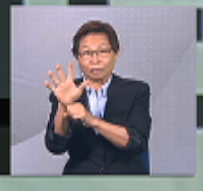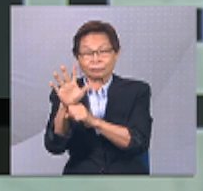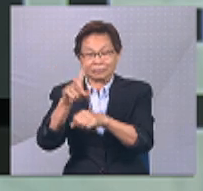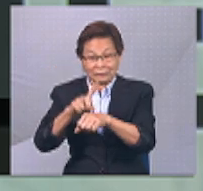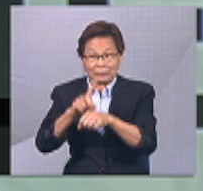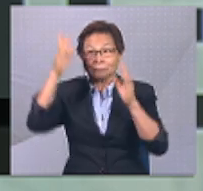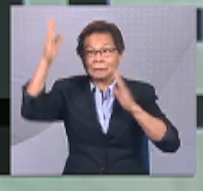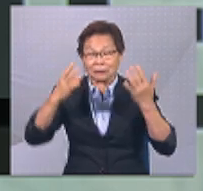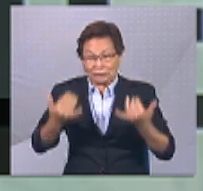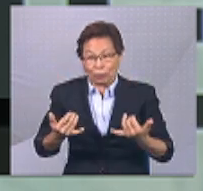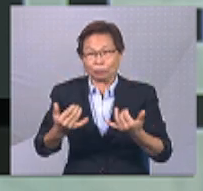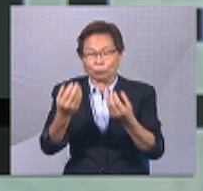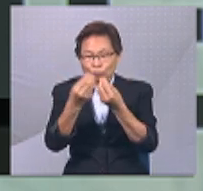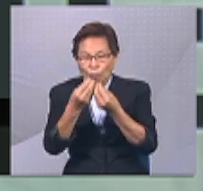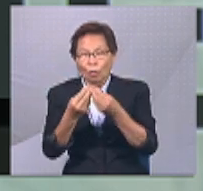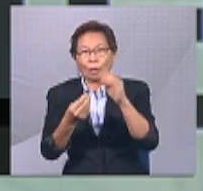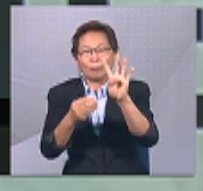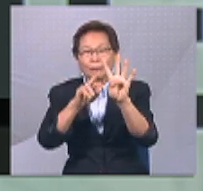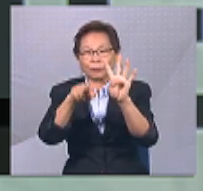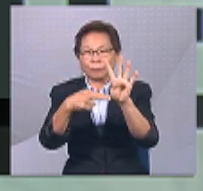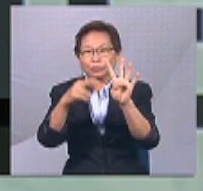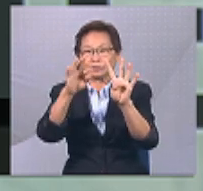Malaysia adalah sebanyak